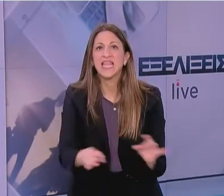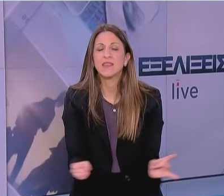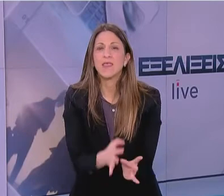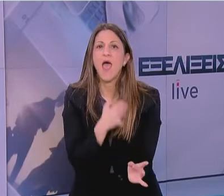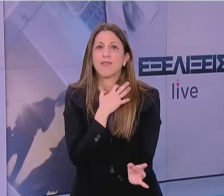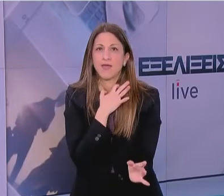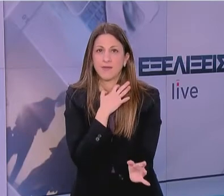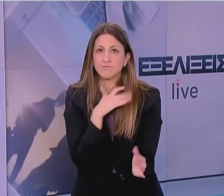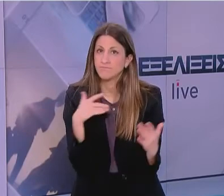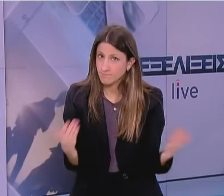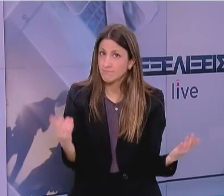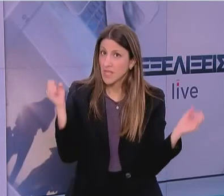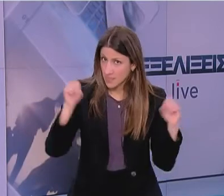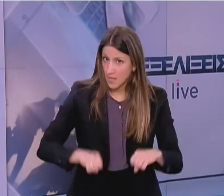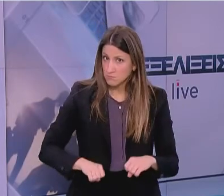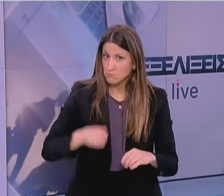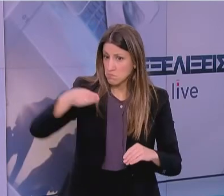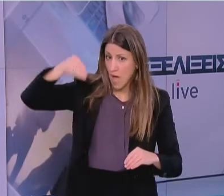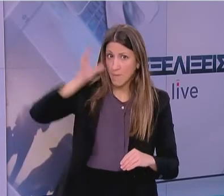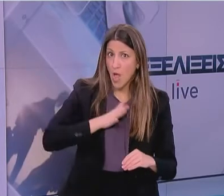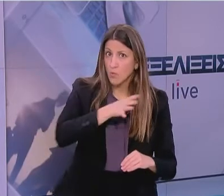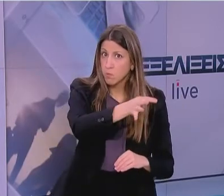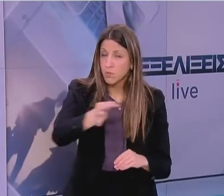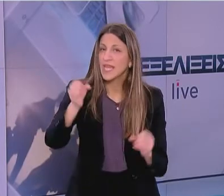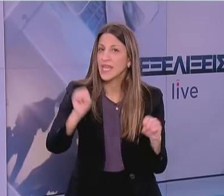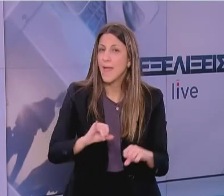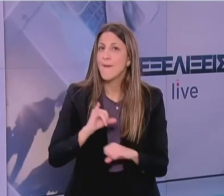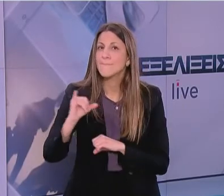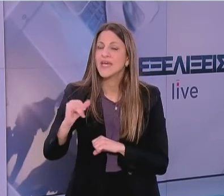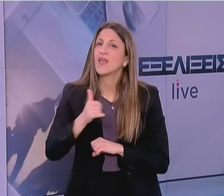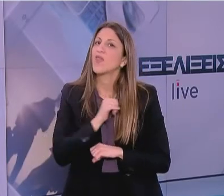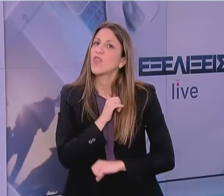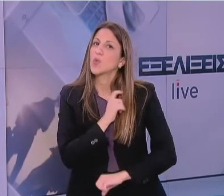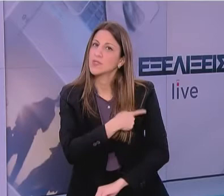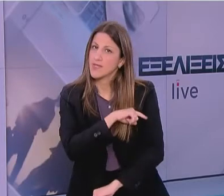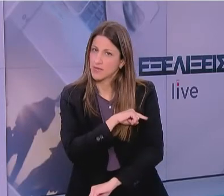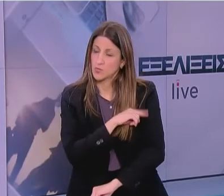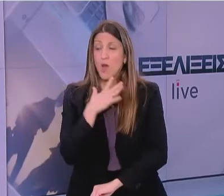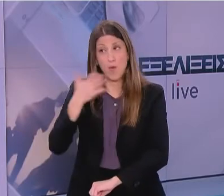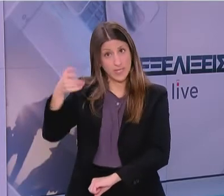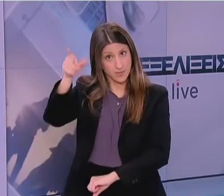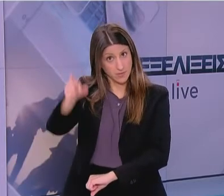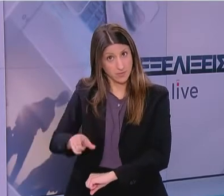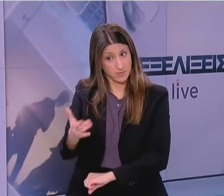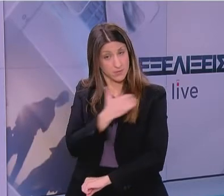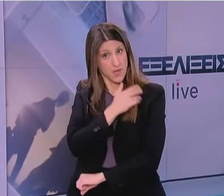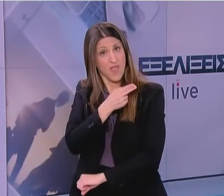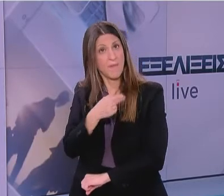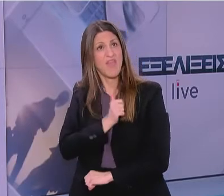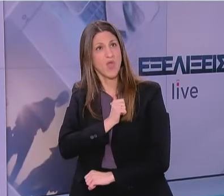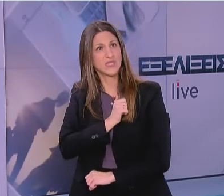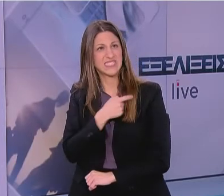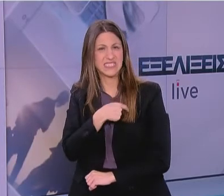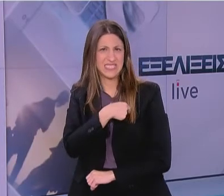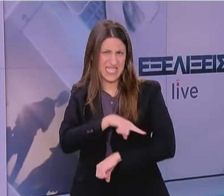αυξημένες ανάγκες που έχει το σύστημα υγείας. Και σε ό,τι αφορά τους ιδιώτες γιατρούς, επειδή μιλάτε για